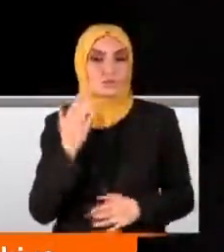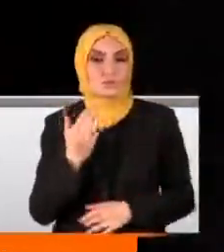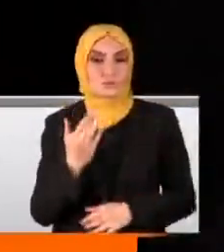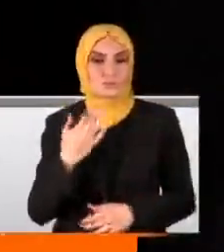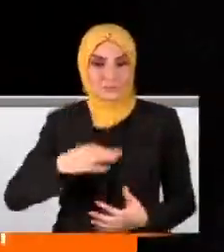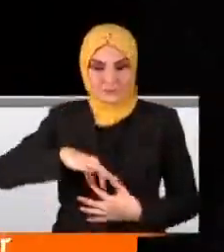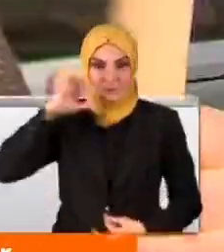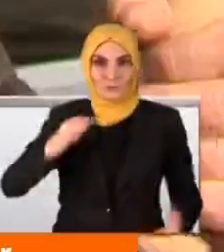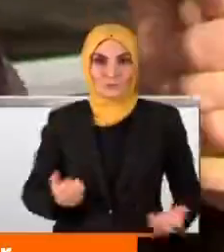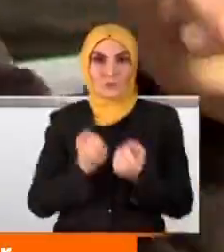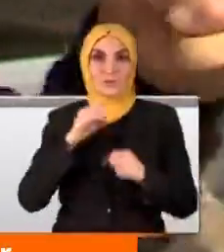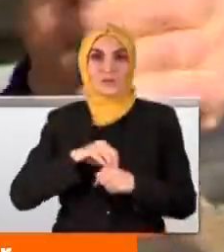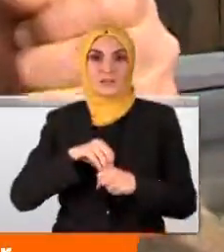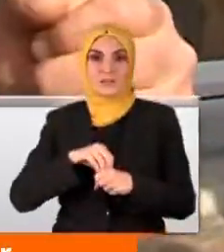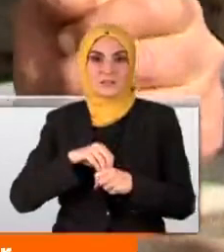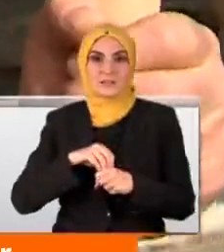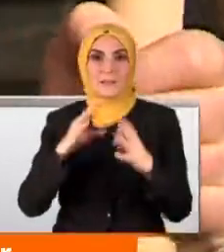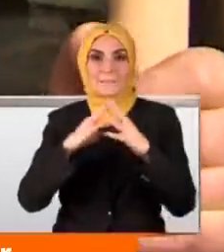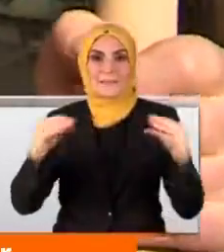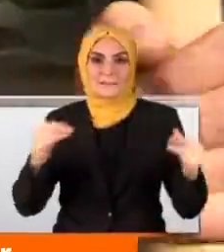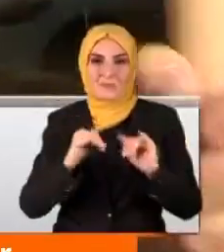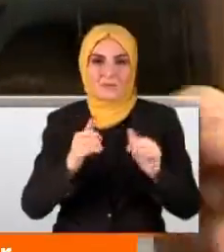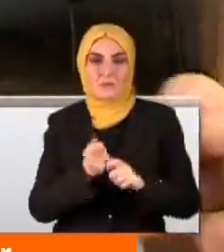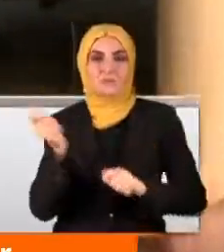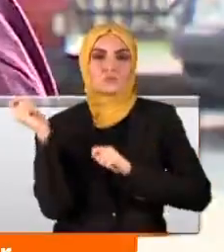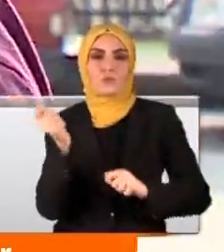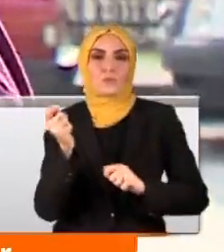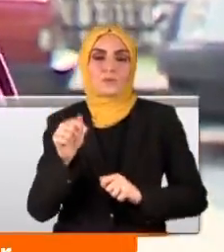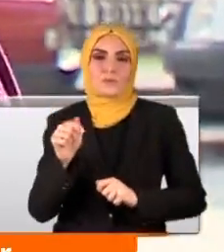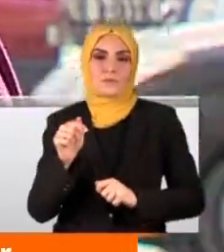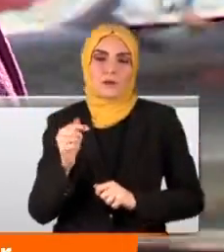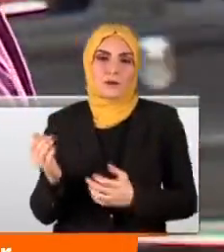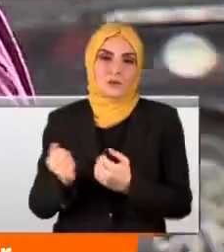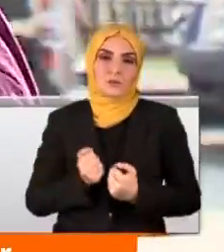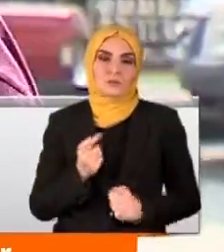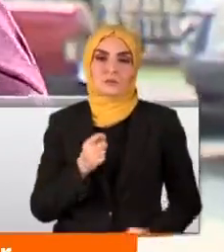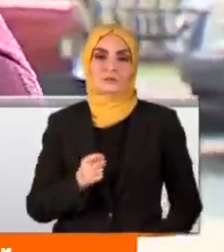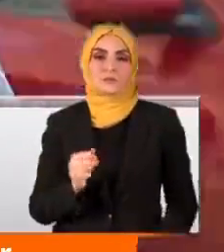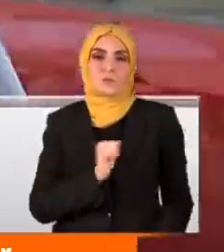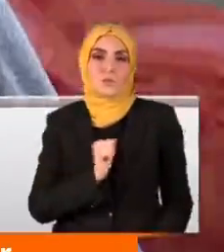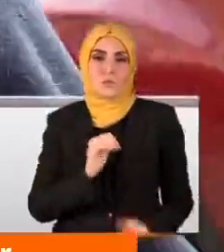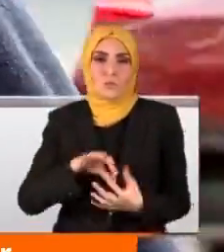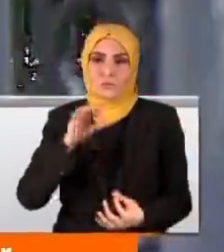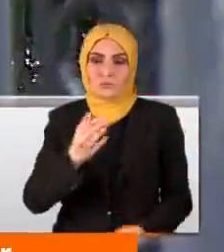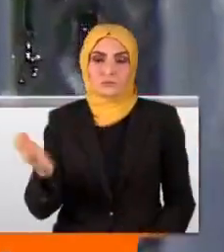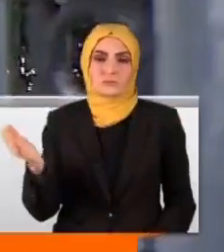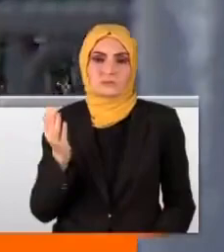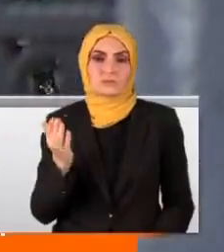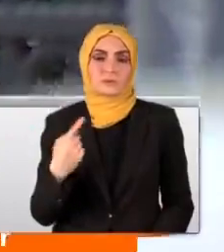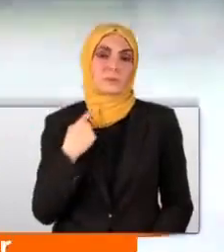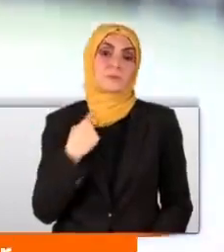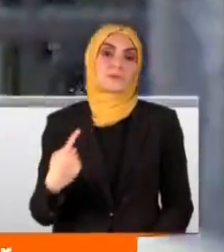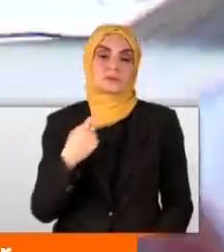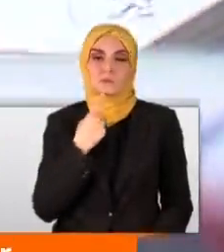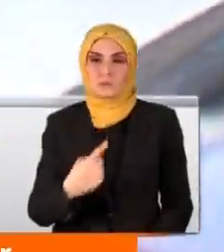beyzbol sopalarında buldular. Bunlarla nöbet tutuyorum burada. Vallahi billahi. Parkın içinde kimse yok. Kimse korkudan oturamıyor. Usandık yani. Madde